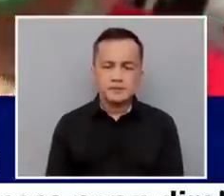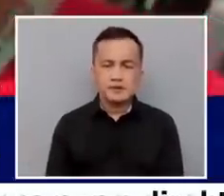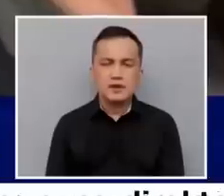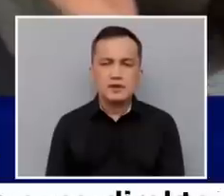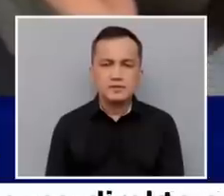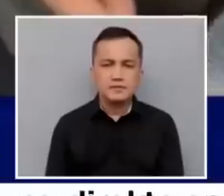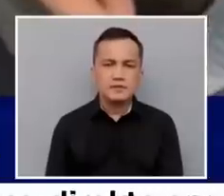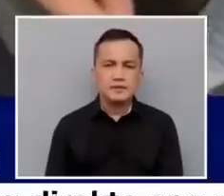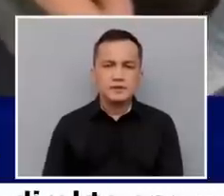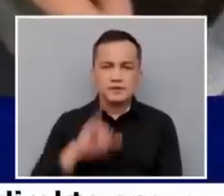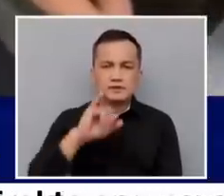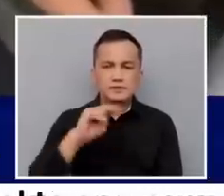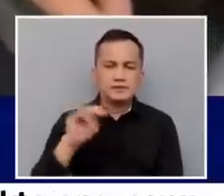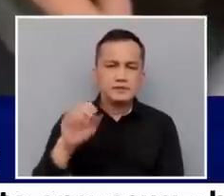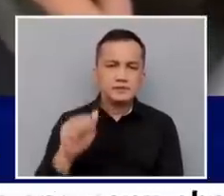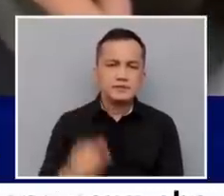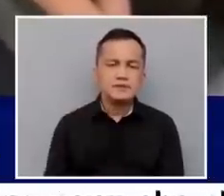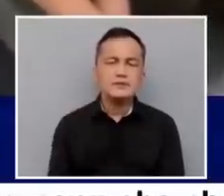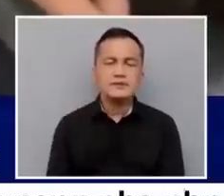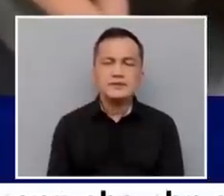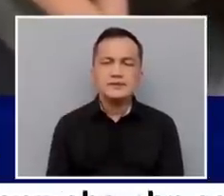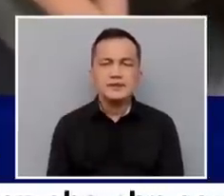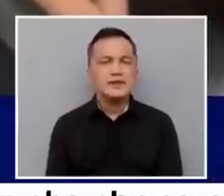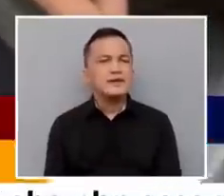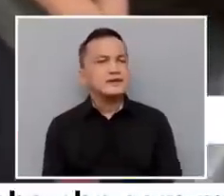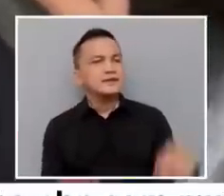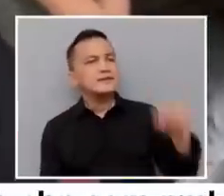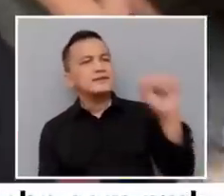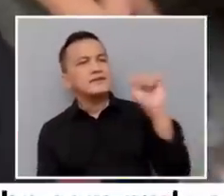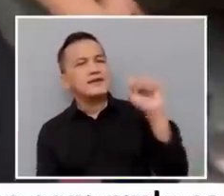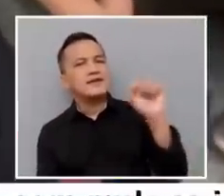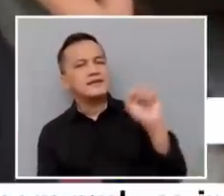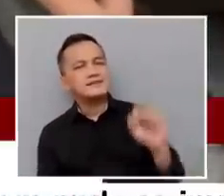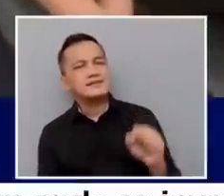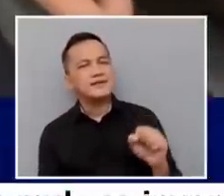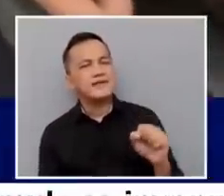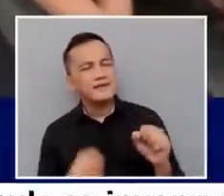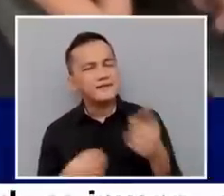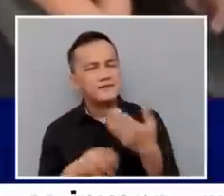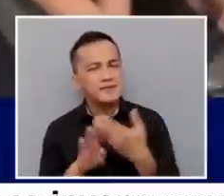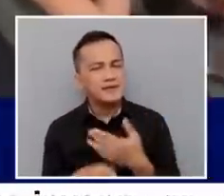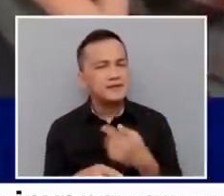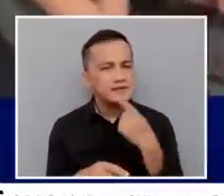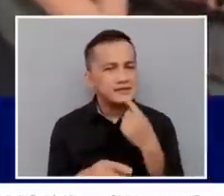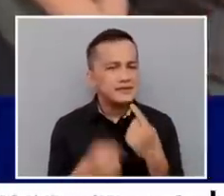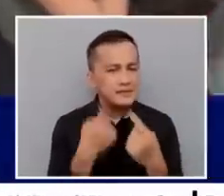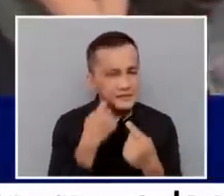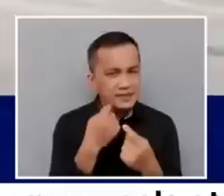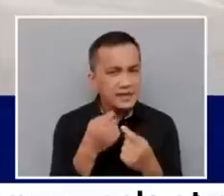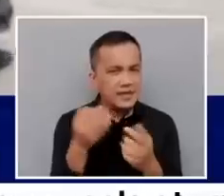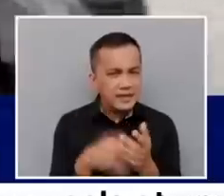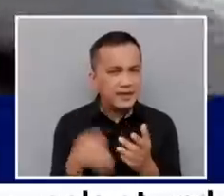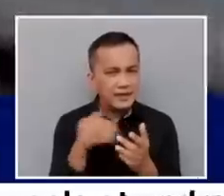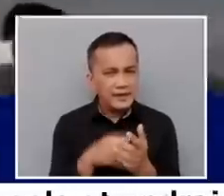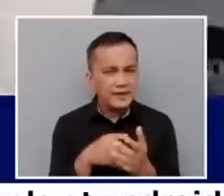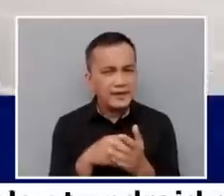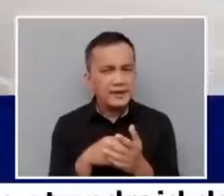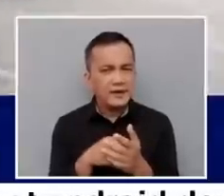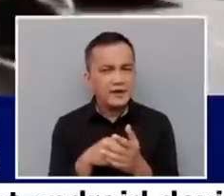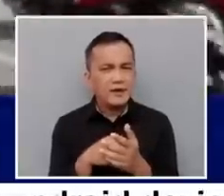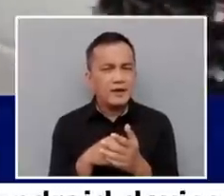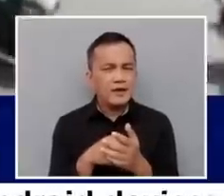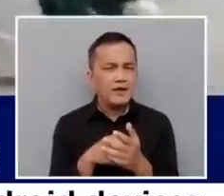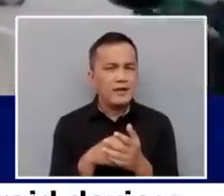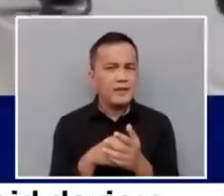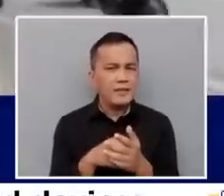Ina. Alright. Yes, I'm back, Alvin. Gaya nga ng sinabi ko kanina, maya't maya nakakaranas ng slowdown ang